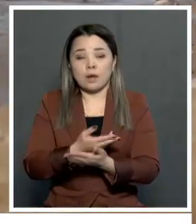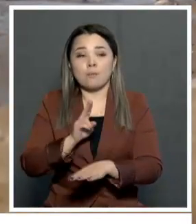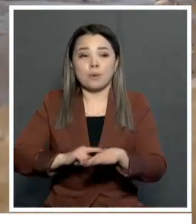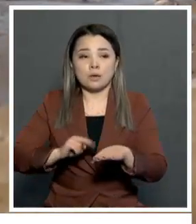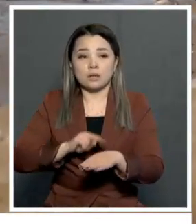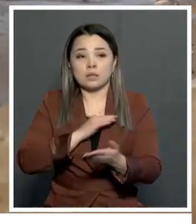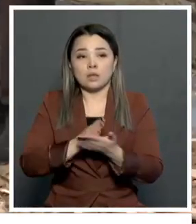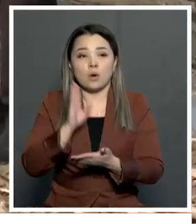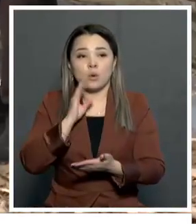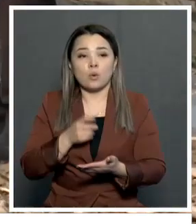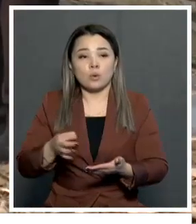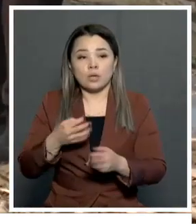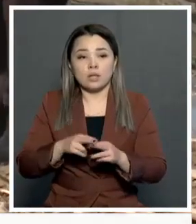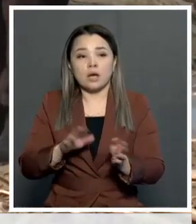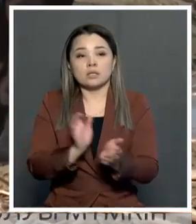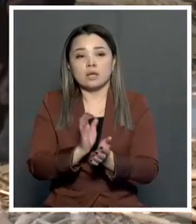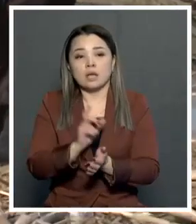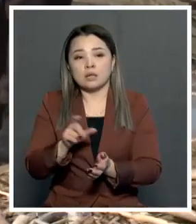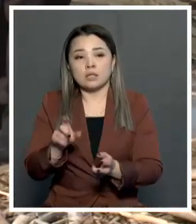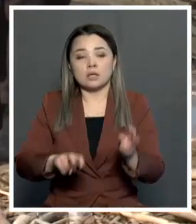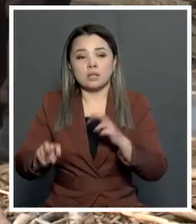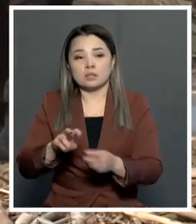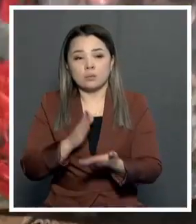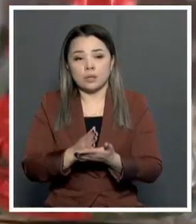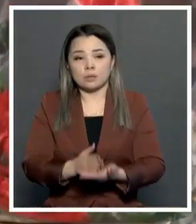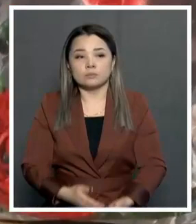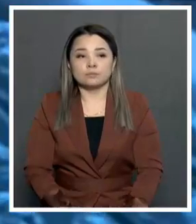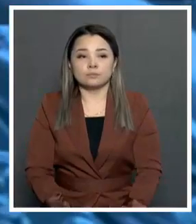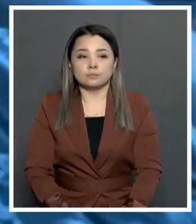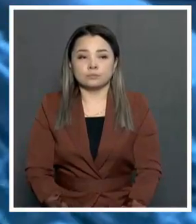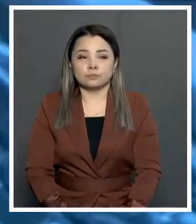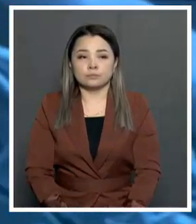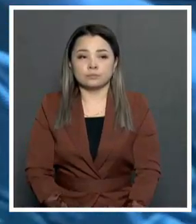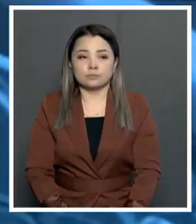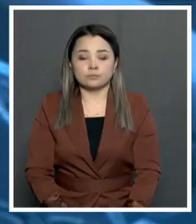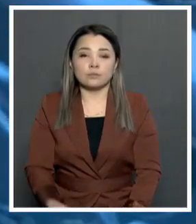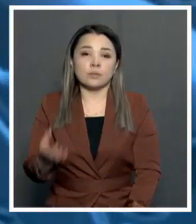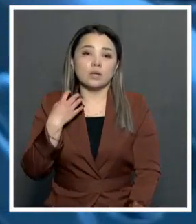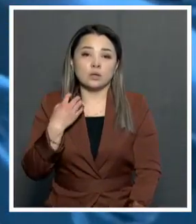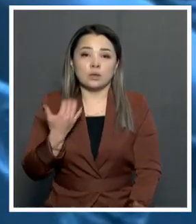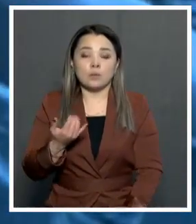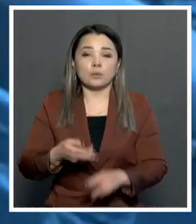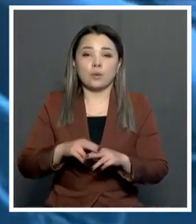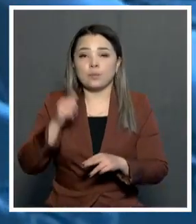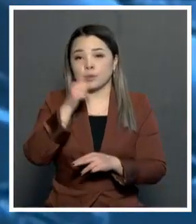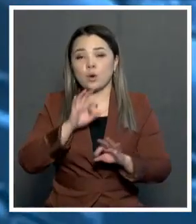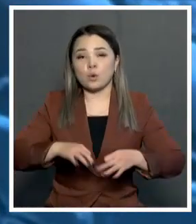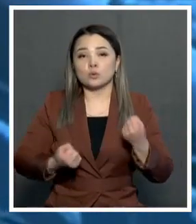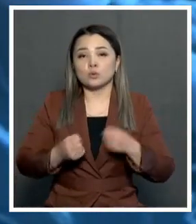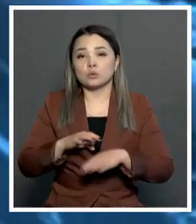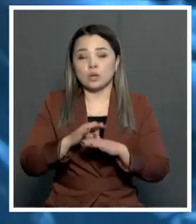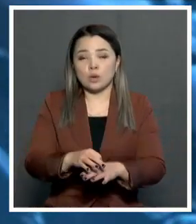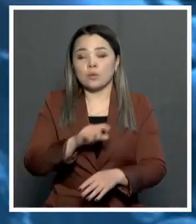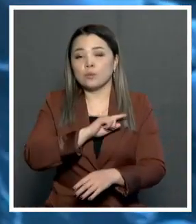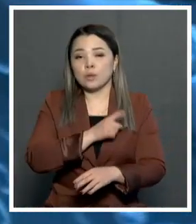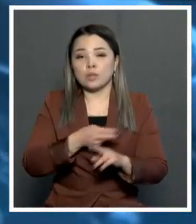қызметкерлері өзен суын ластаған азаматтарды іздестіріп жатыр. Қызылордада былтыр көлік жүргізушісін күш